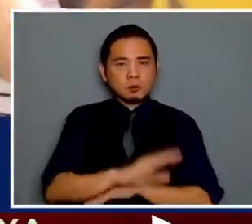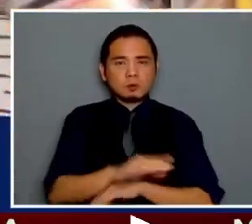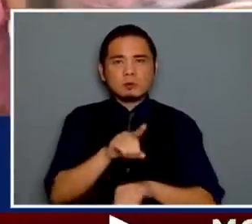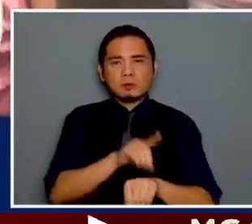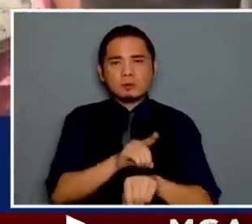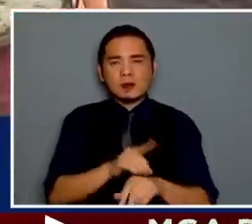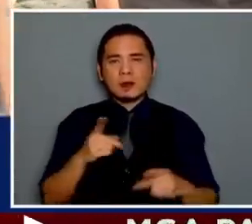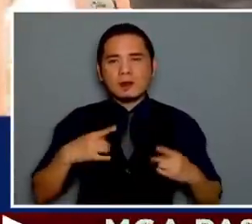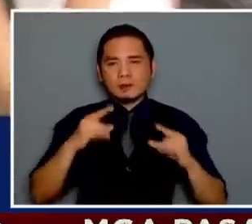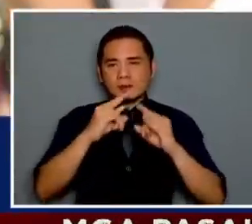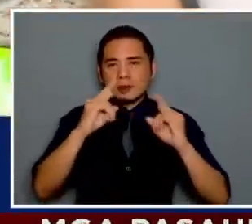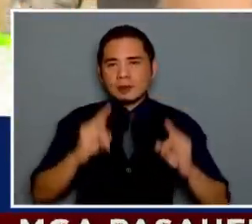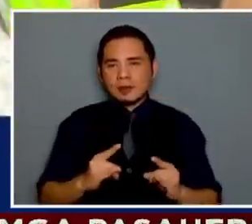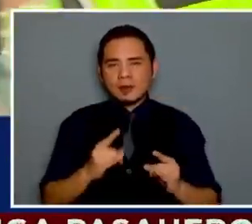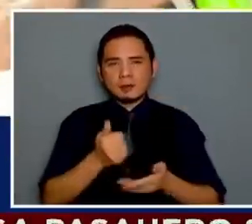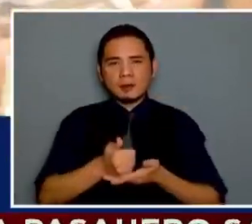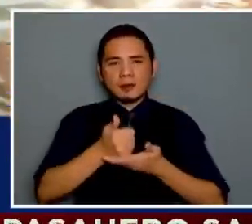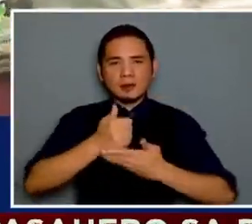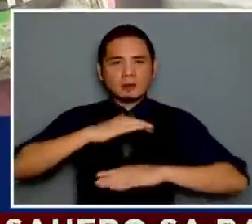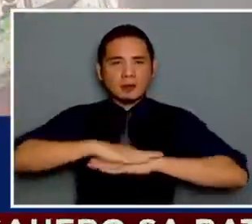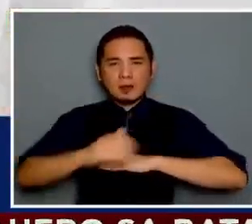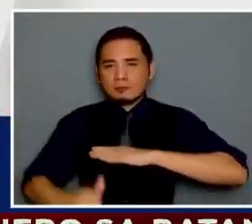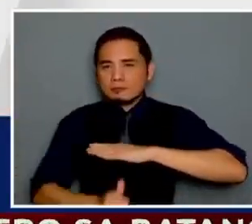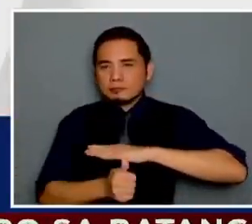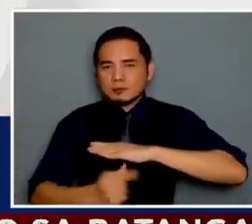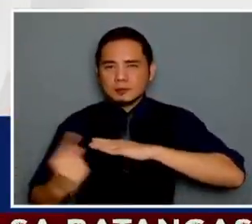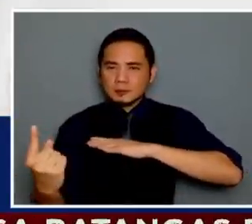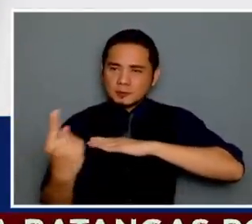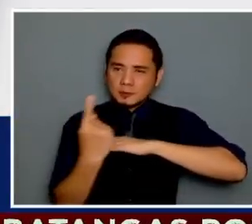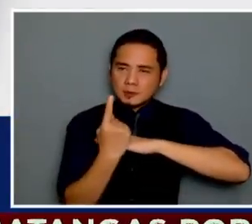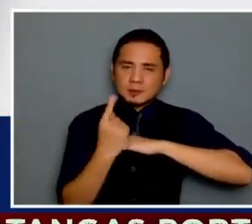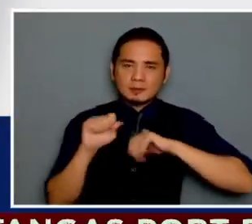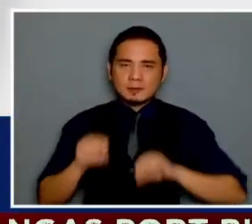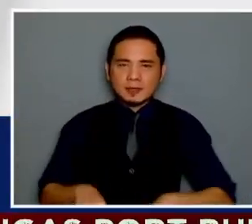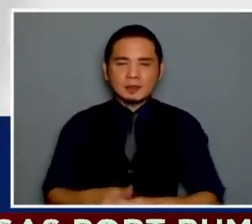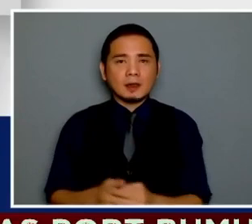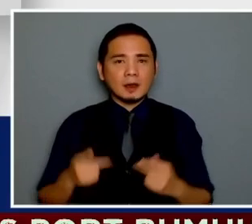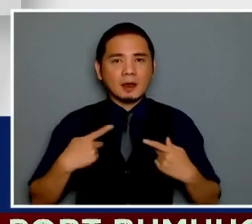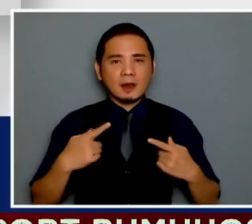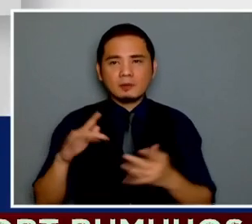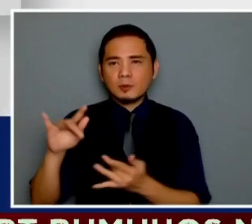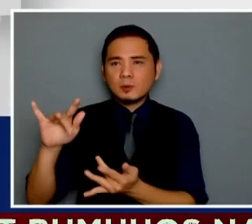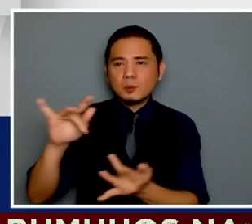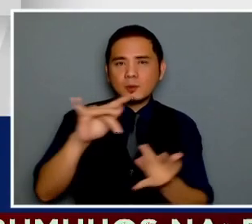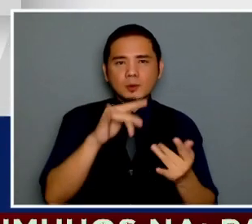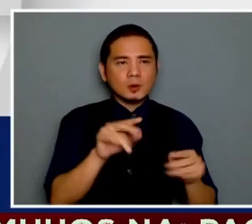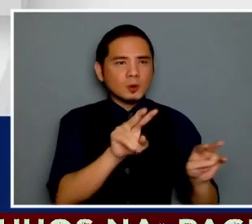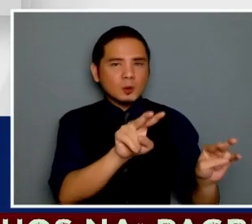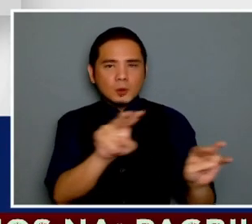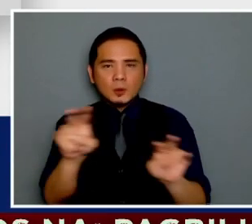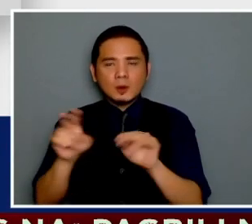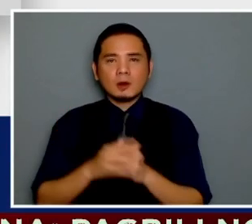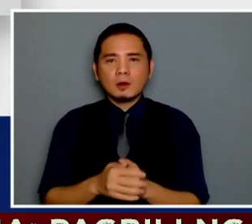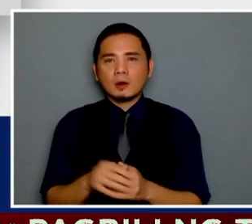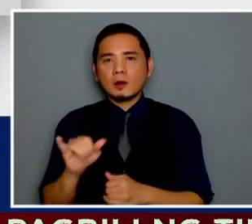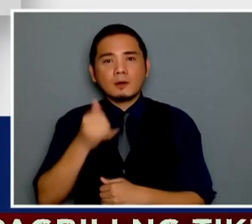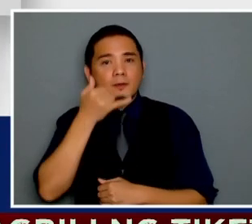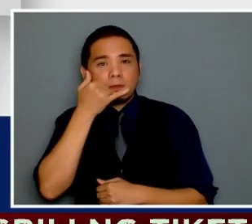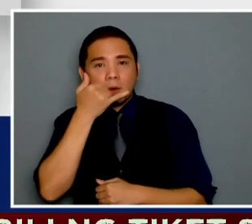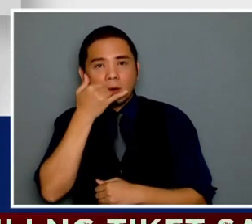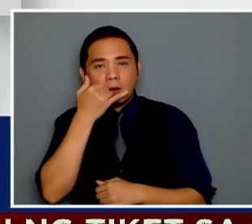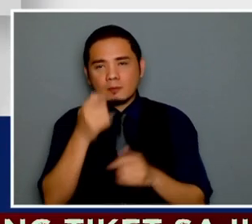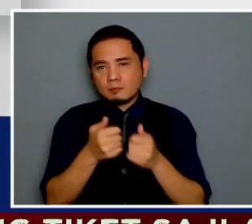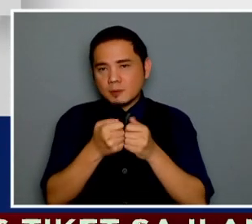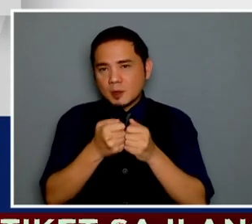at assistance desk sa paligid ng Divisoria. May mga nagpapatrolya, may hotline at Facebook page din ang Binondo Police